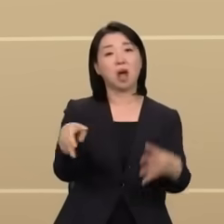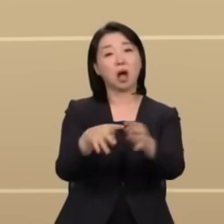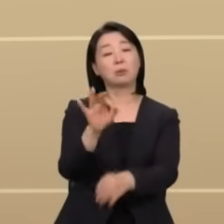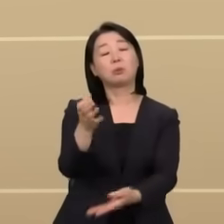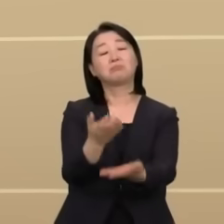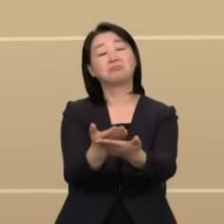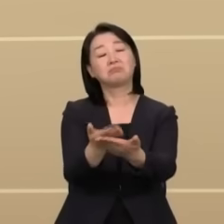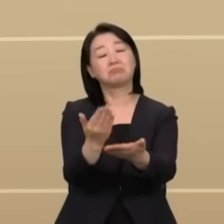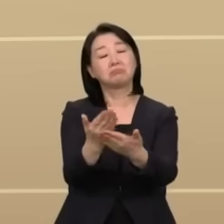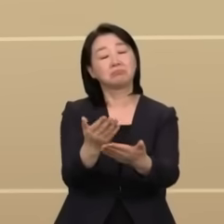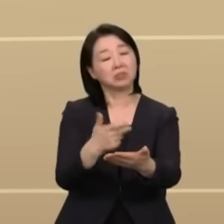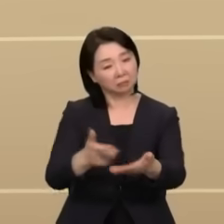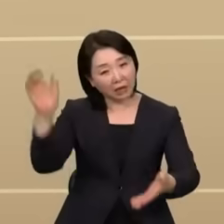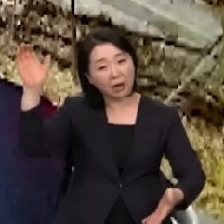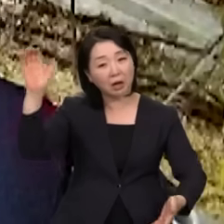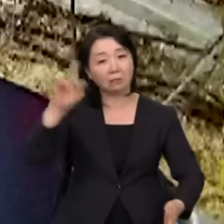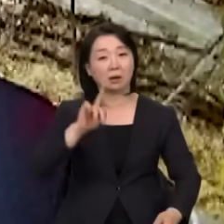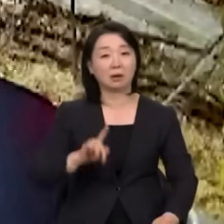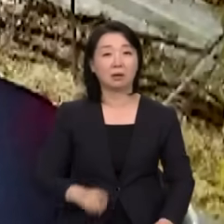야 집을 주겠다고